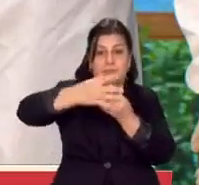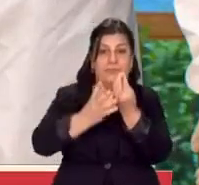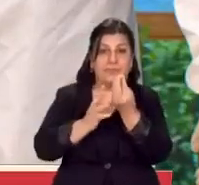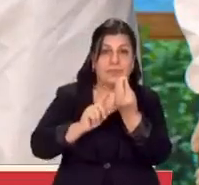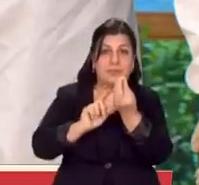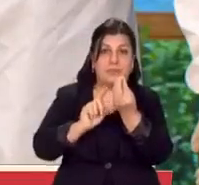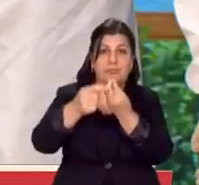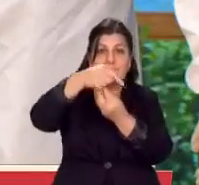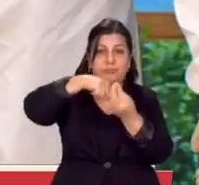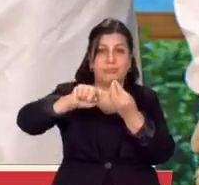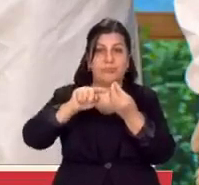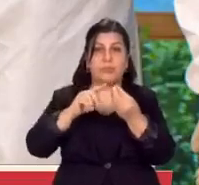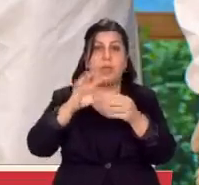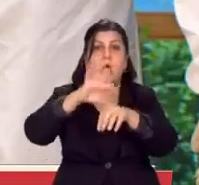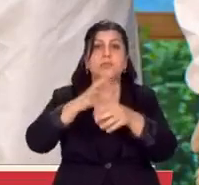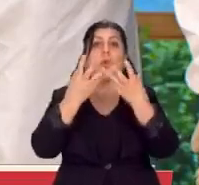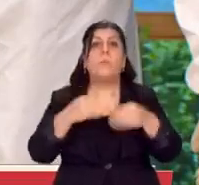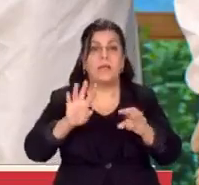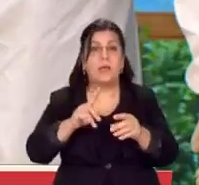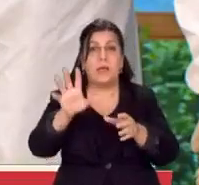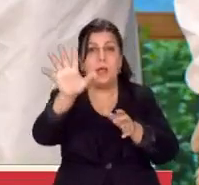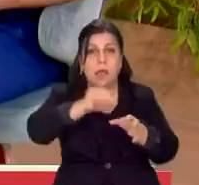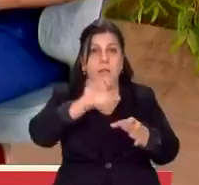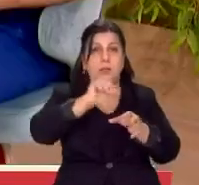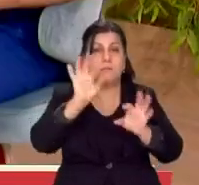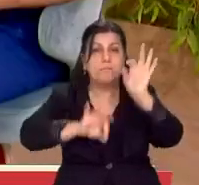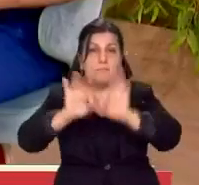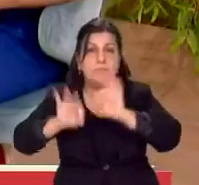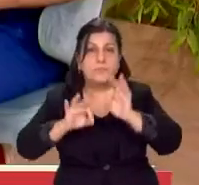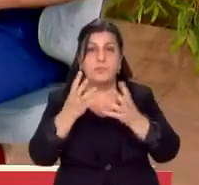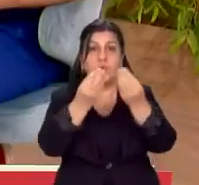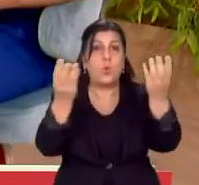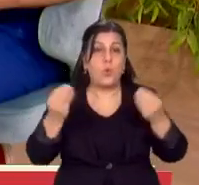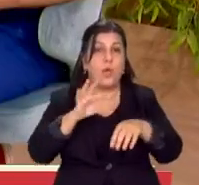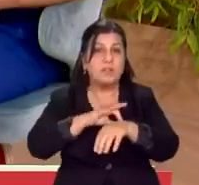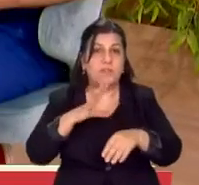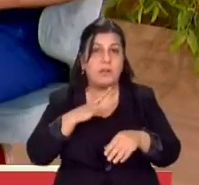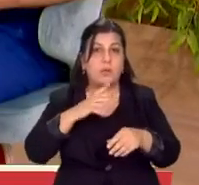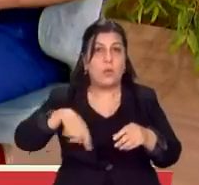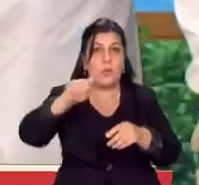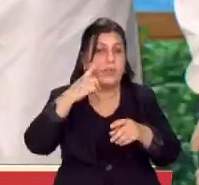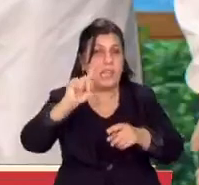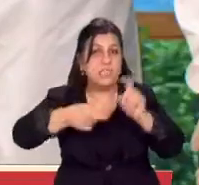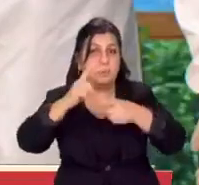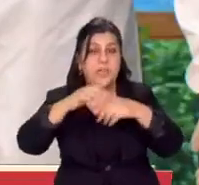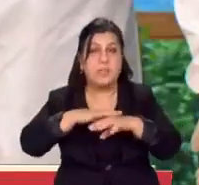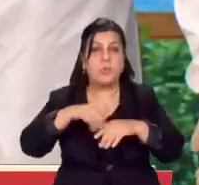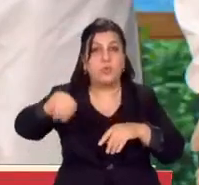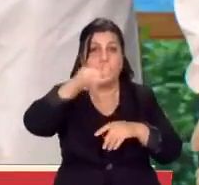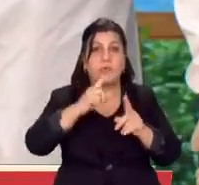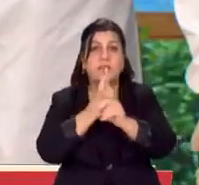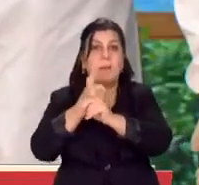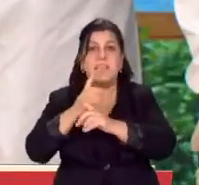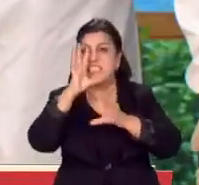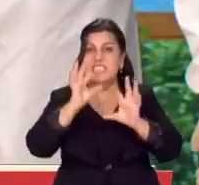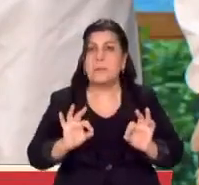bakmaya başlayacağız semptom olmayanlara da Böylece aslında ne kadar çok kişi var Ne kadar çok hasta var onları tespit edip Onların